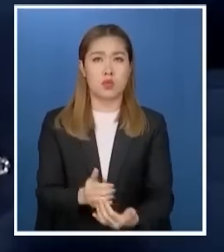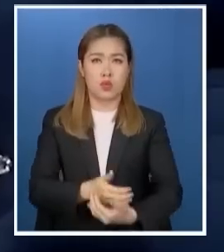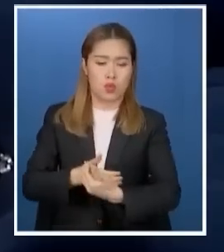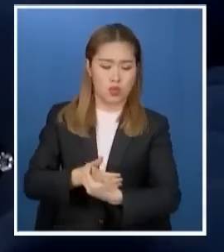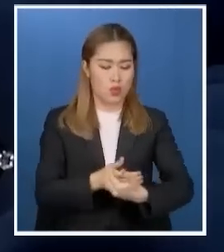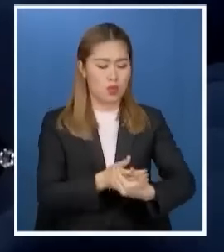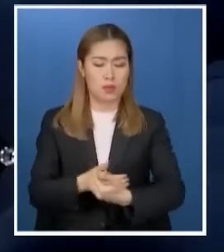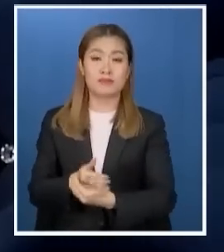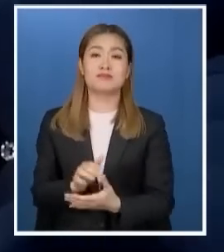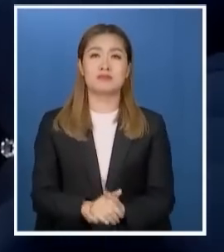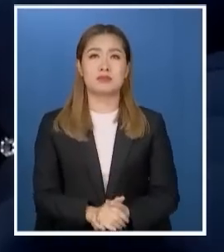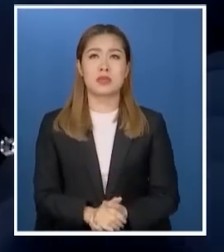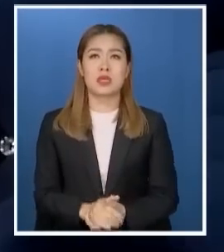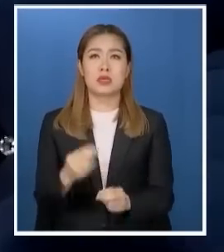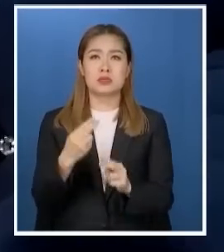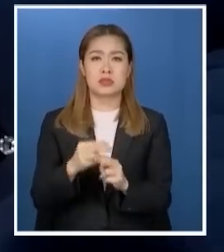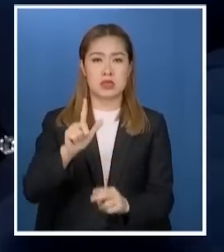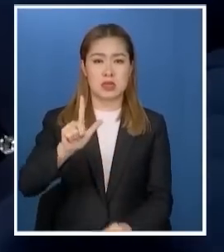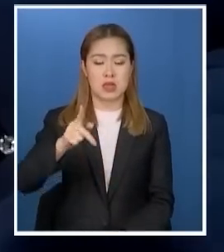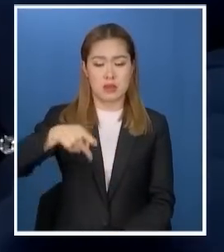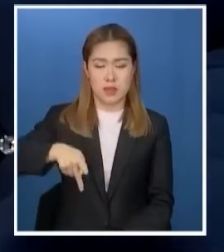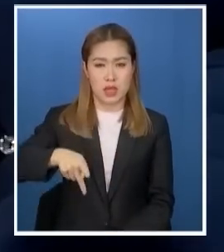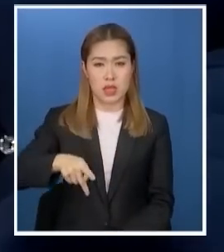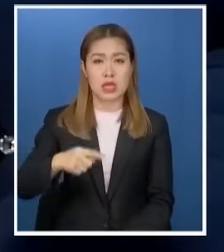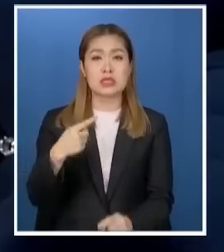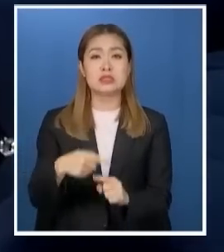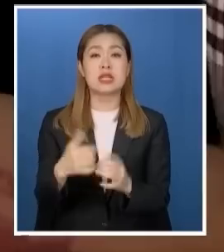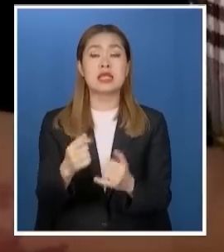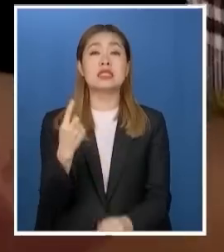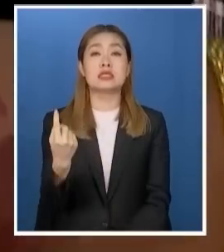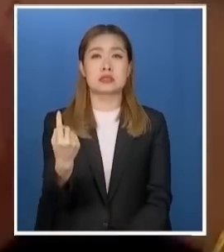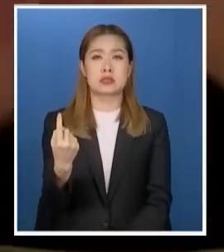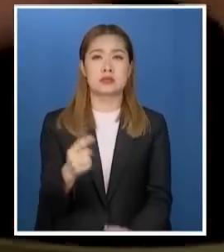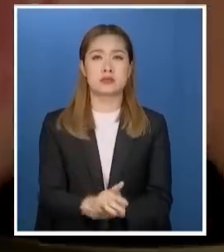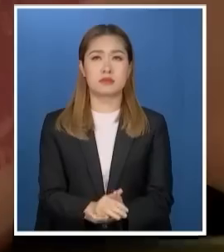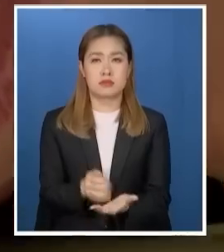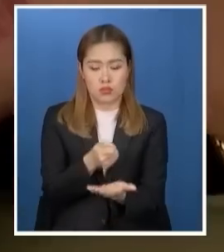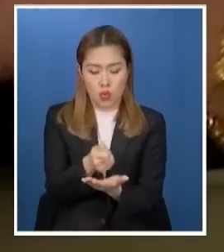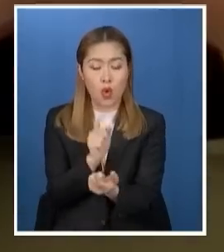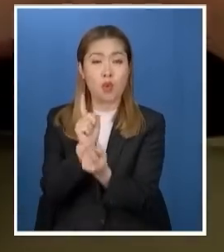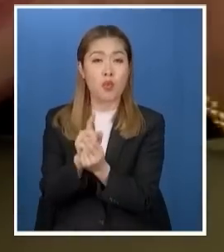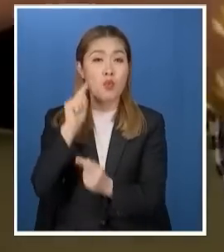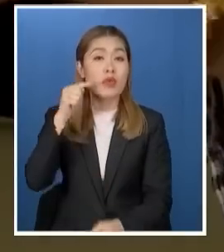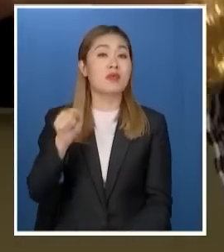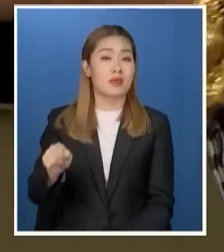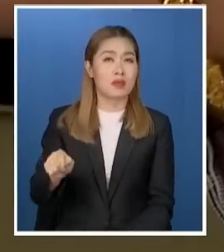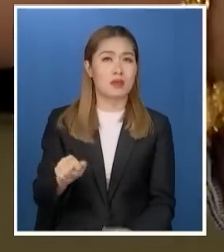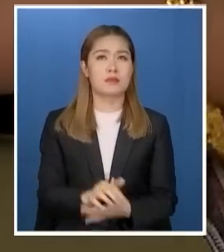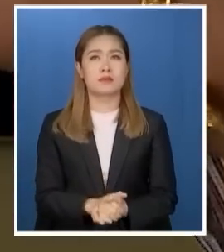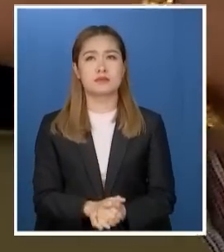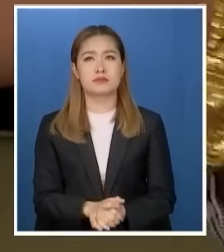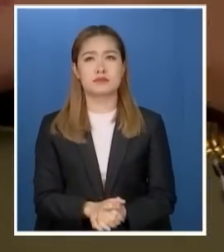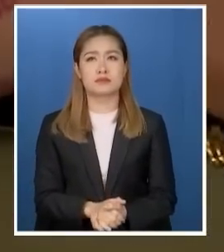ไว้นี่คือทางด้านของคุณละพัทิดานะฮะหรือว่าหมอหนึ่งหมอคนนี้แหละฮะคุณผู้ชมที่ไปเจอกับแม่แล้วก็มีการบอกเหมือ